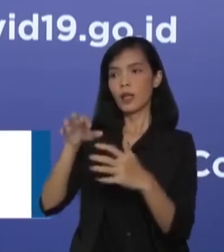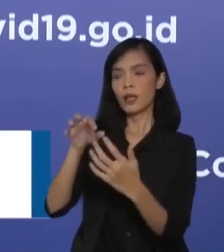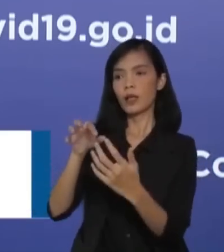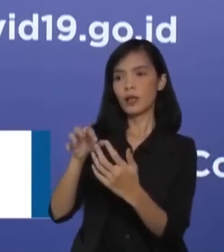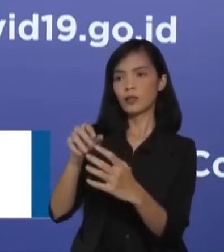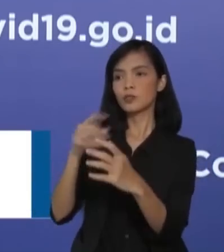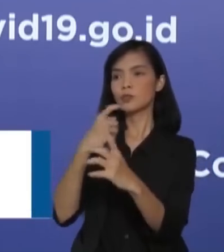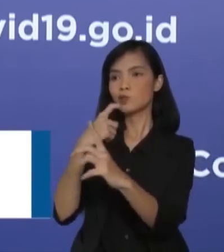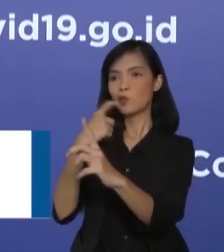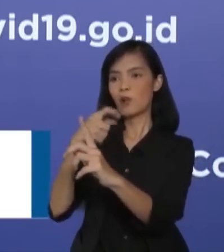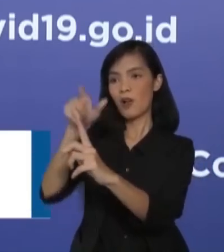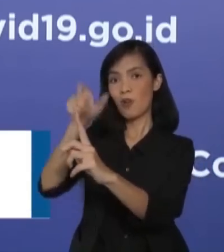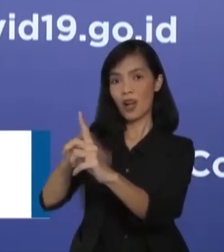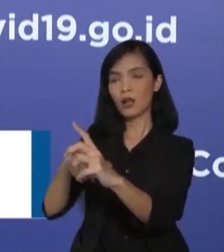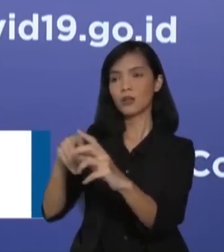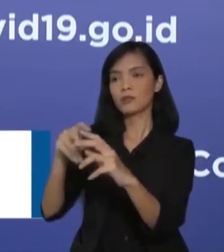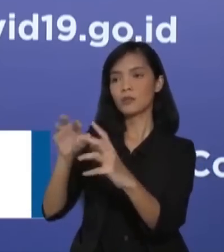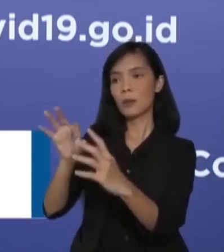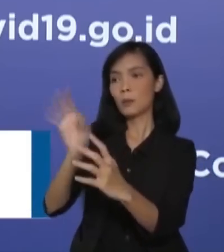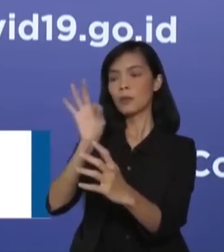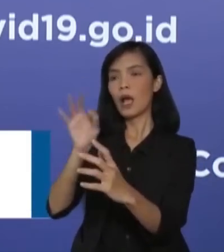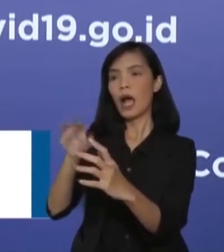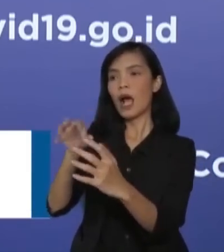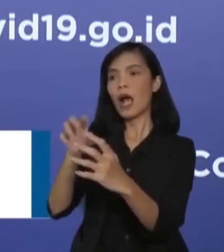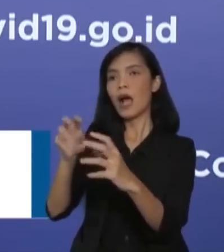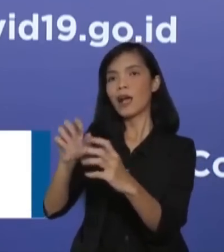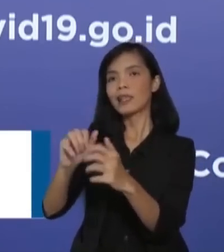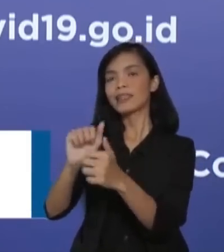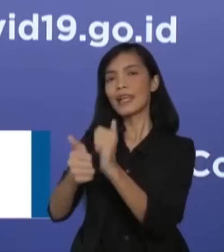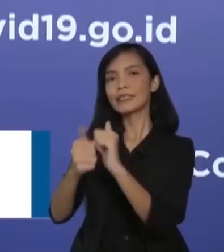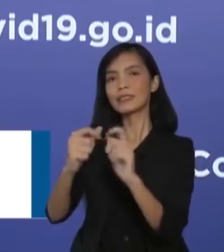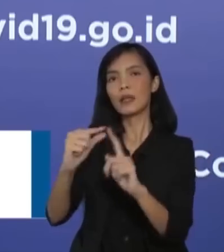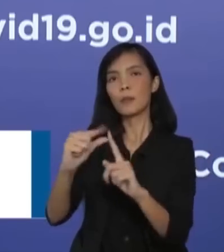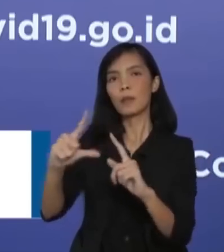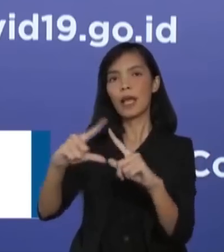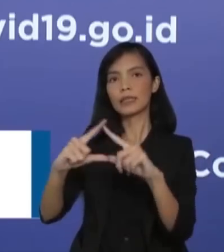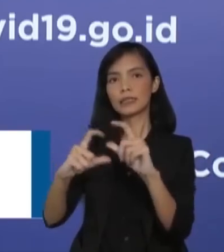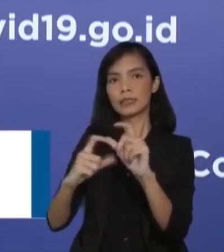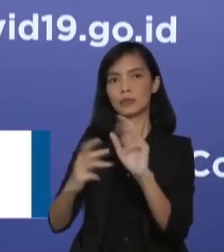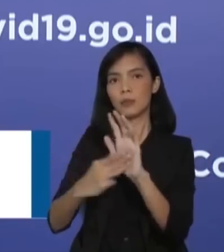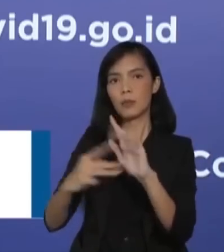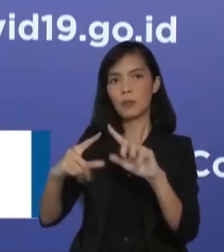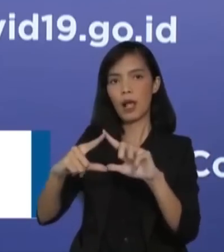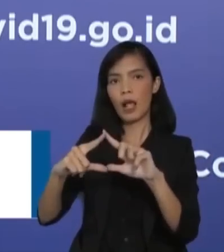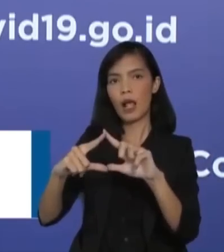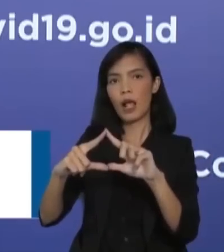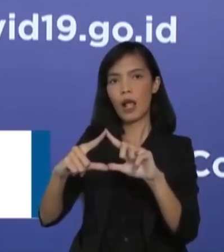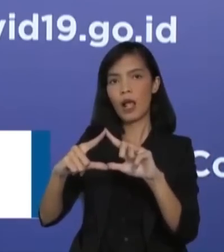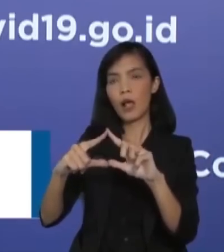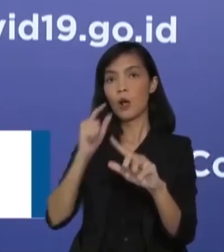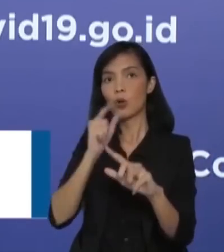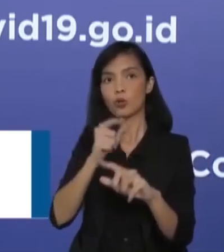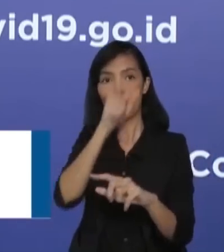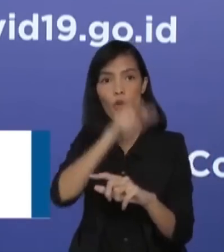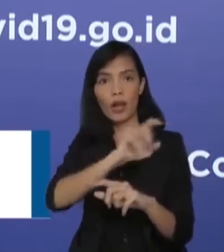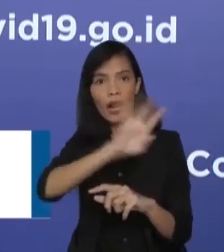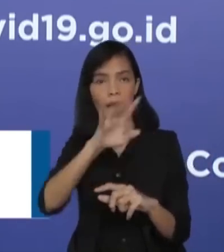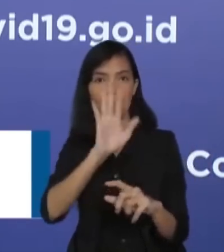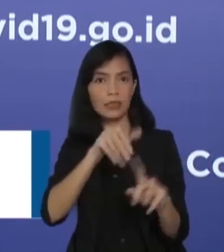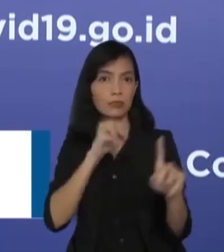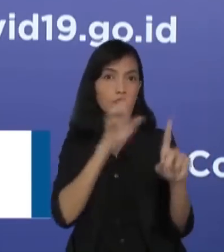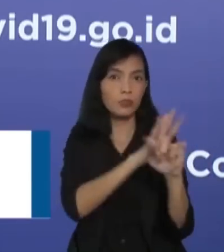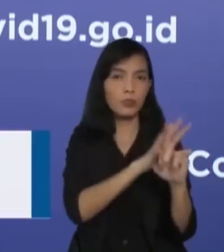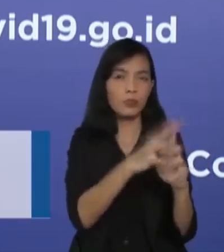kemudian dicoba diberikan sebagai terapi untuk pasien COVID-19 yang sedang dalam kondisi